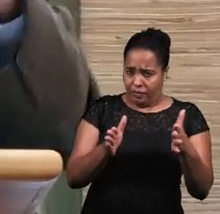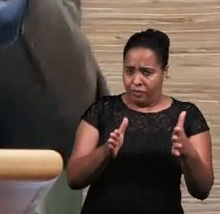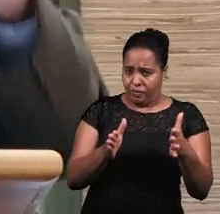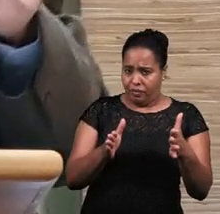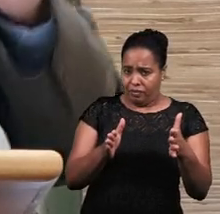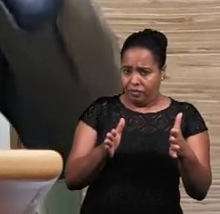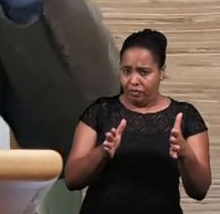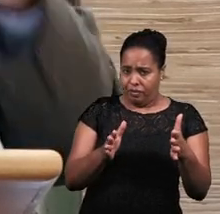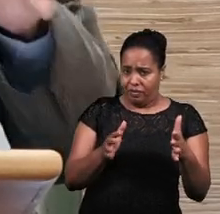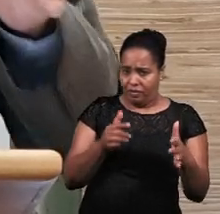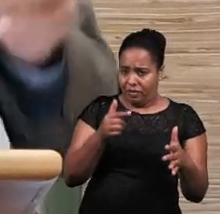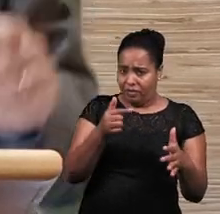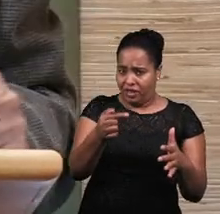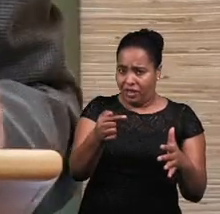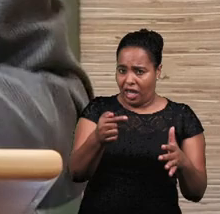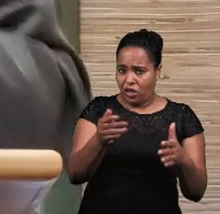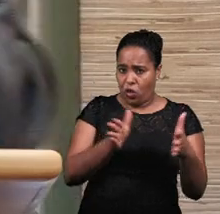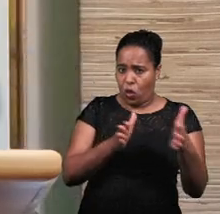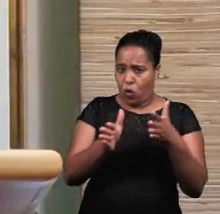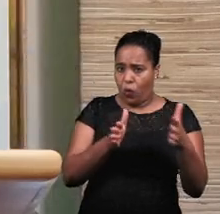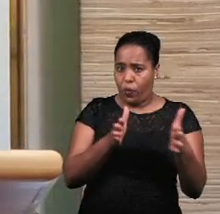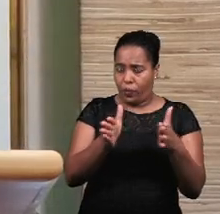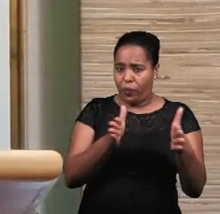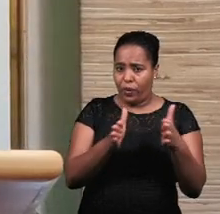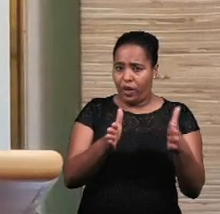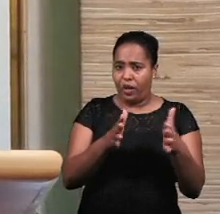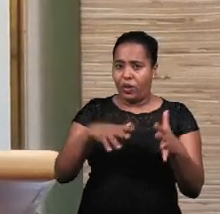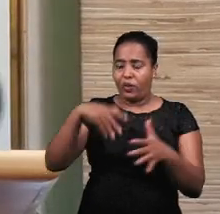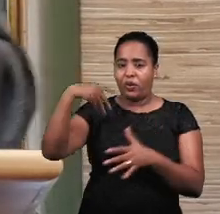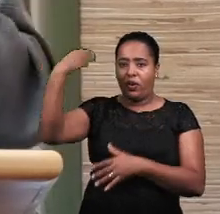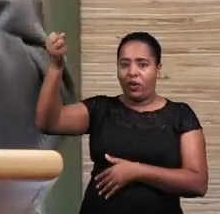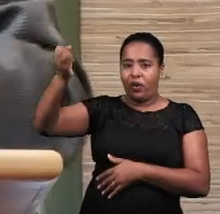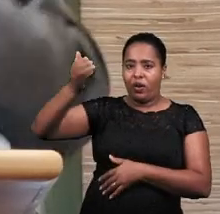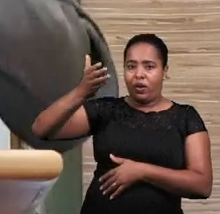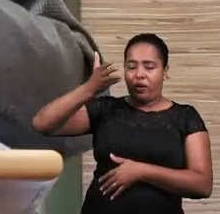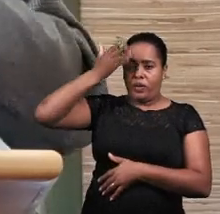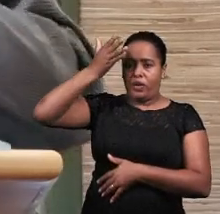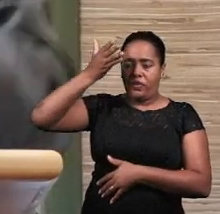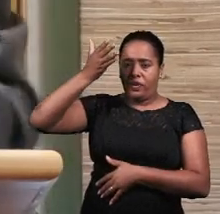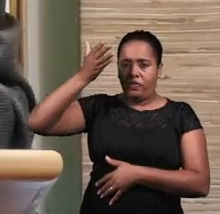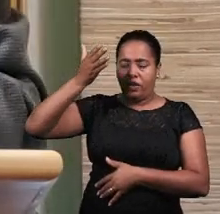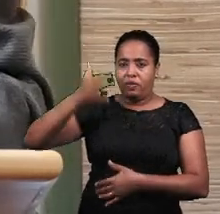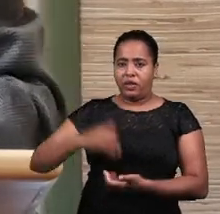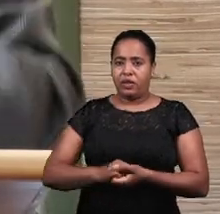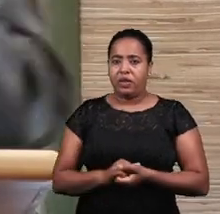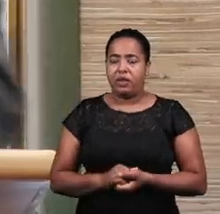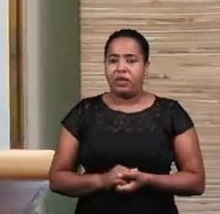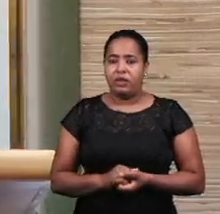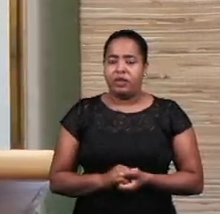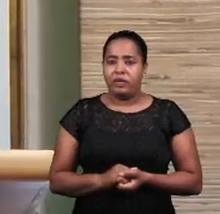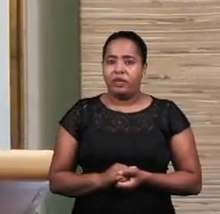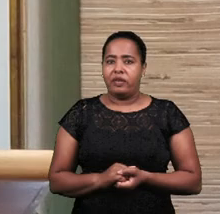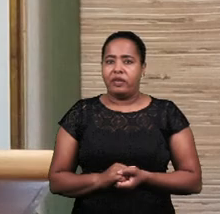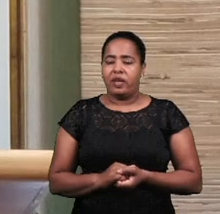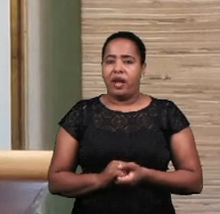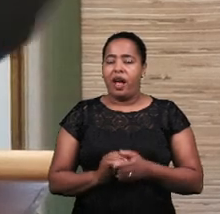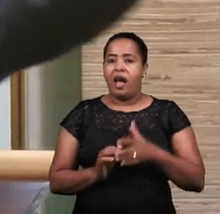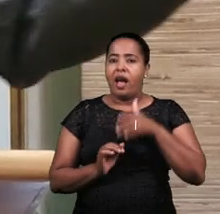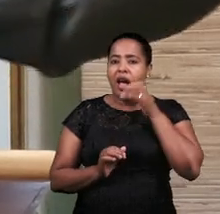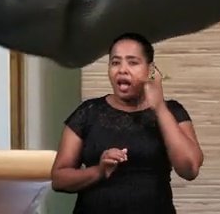on va voir que c'est là le temps de la révélation. C'est Jésus qui se révèle parce que la fiancée attend son époux. Un époux